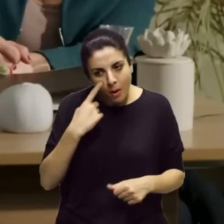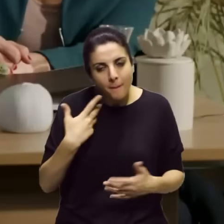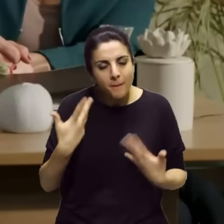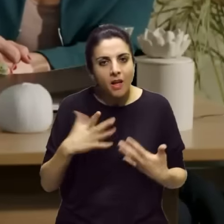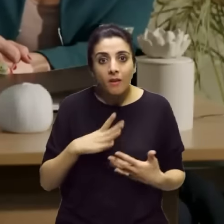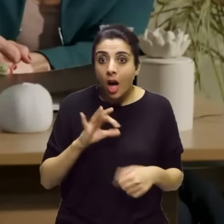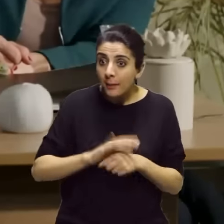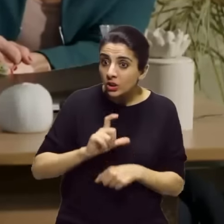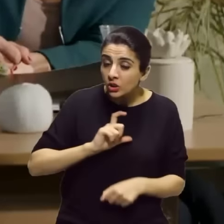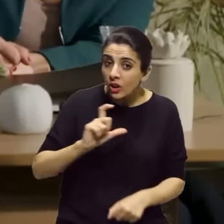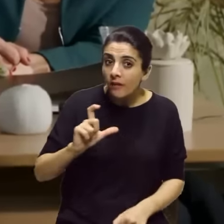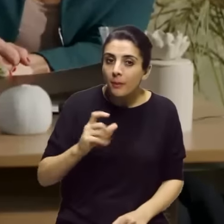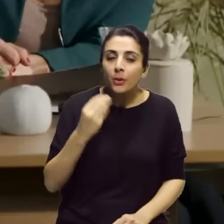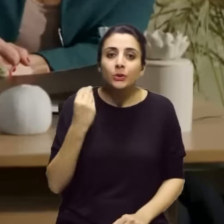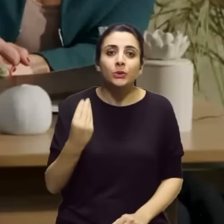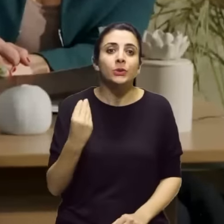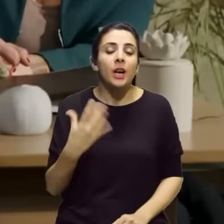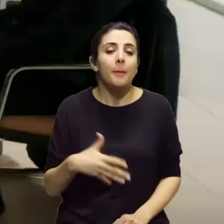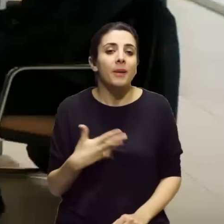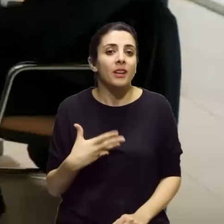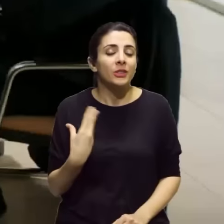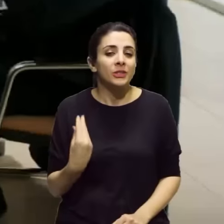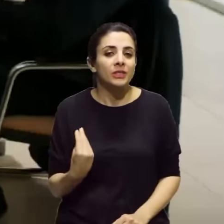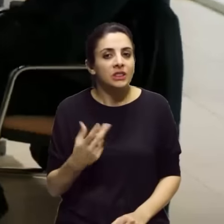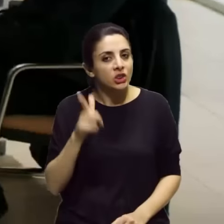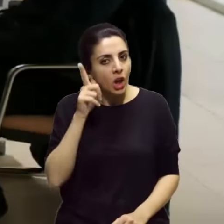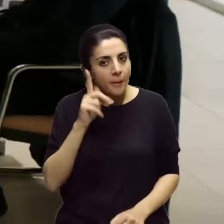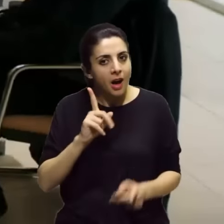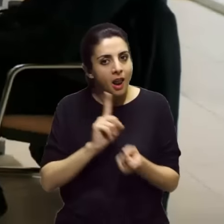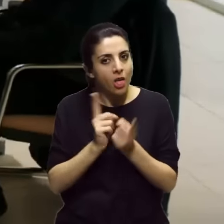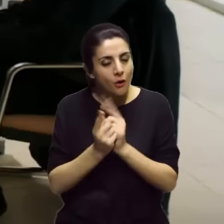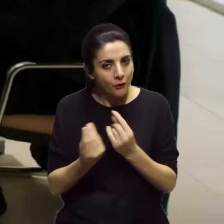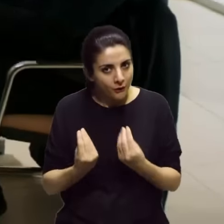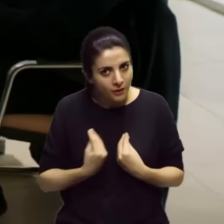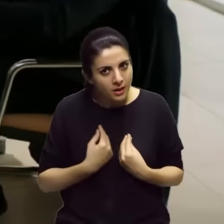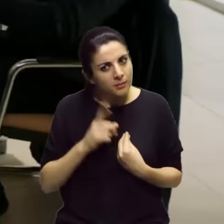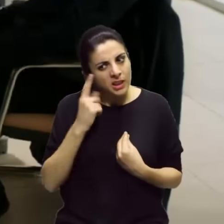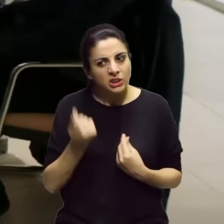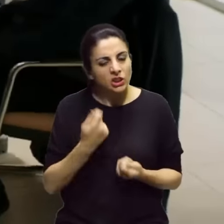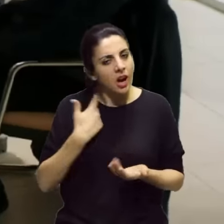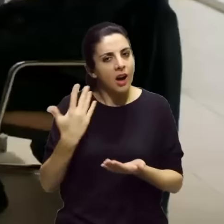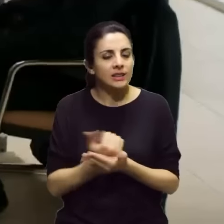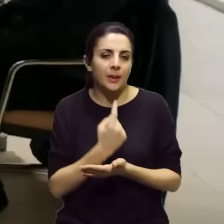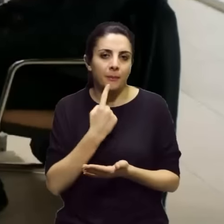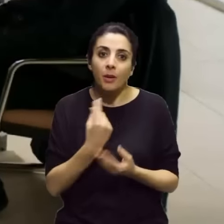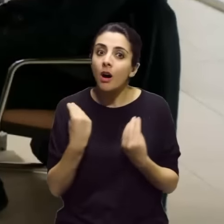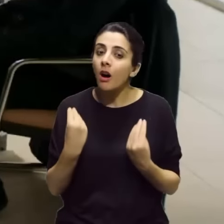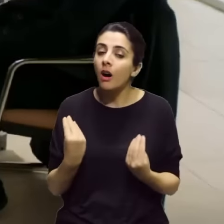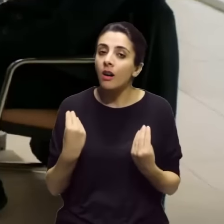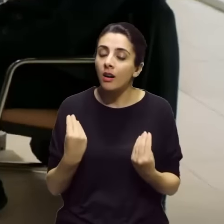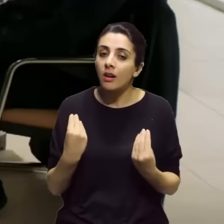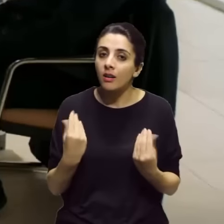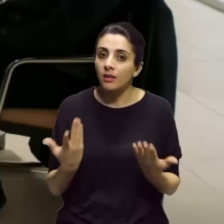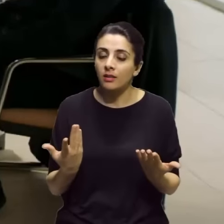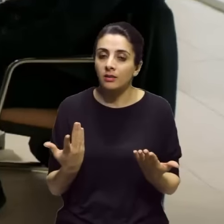dediler. Hemen döndüler. Vay be. Çarşamba'da randevumuz var. Muhtemelen işi aldık. Oh. Vay vay vay vay